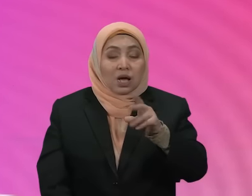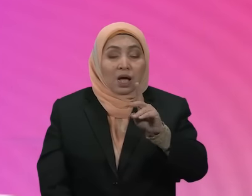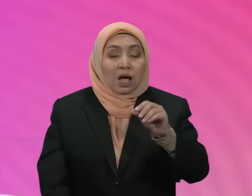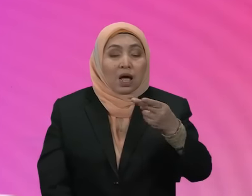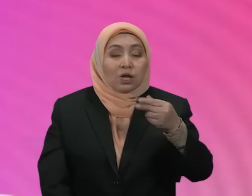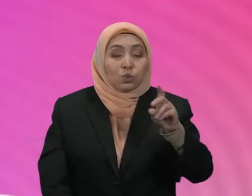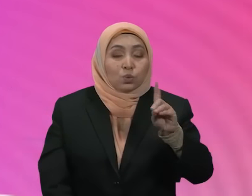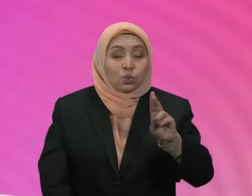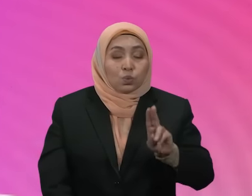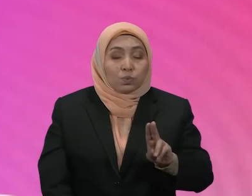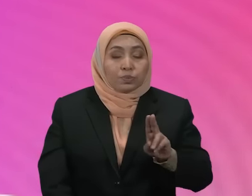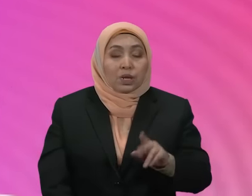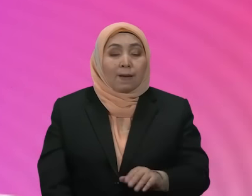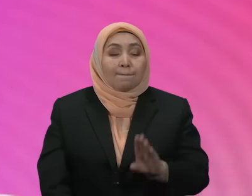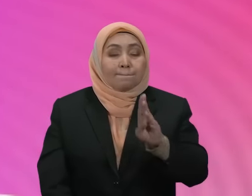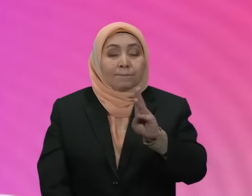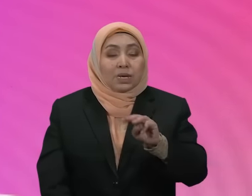Wajahadu.